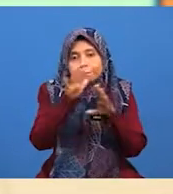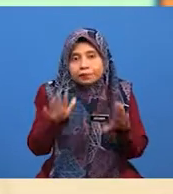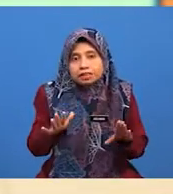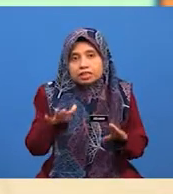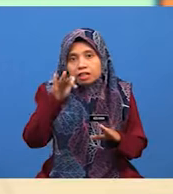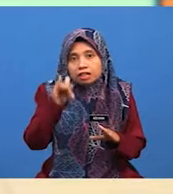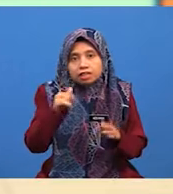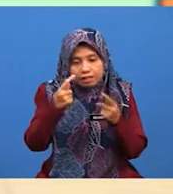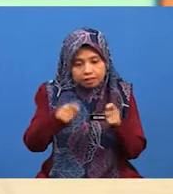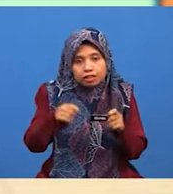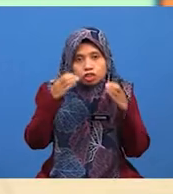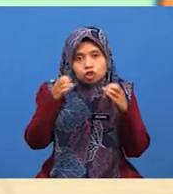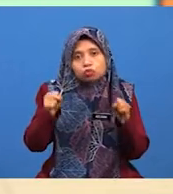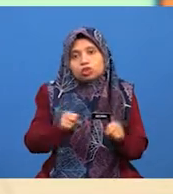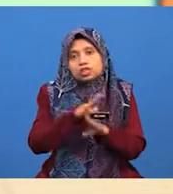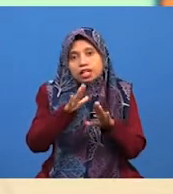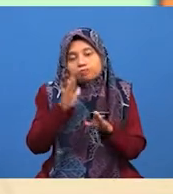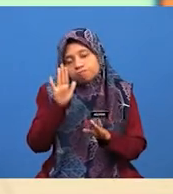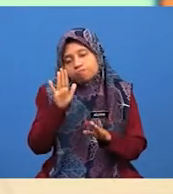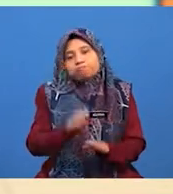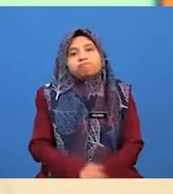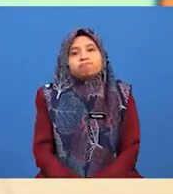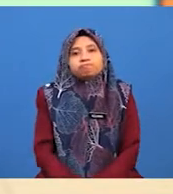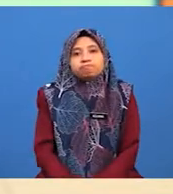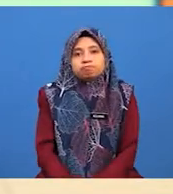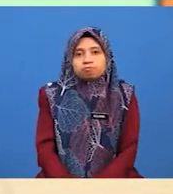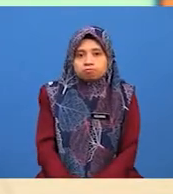yang telah Cikgu jelaskan sebentar tadi.